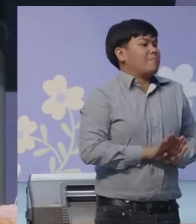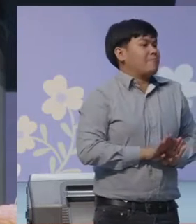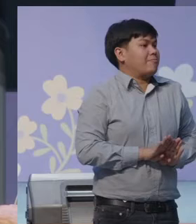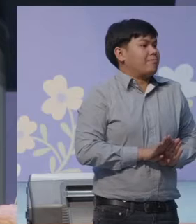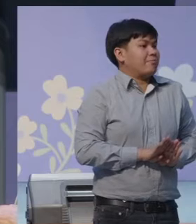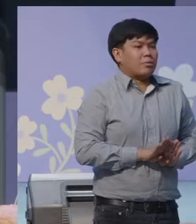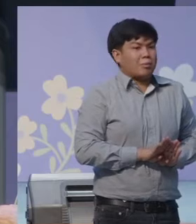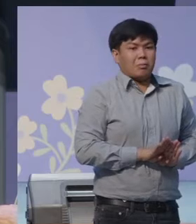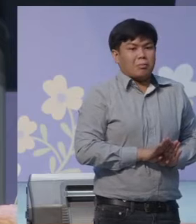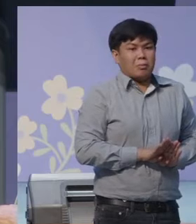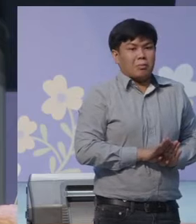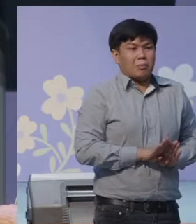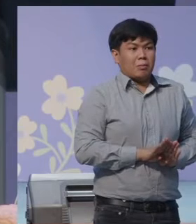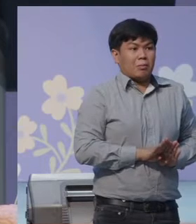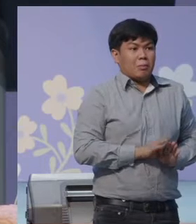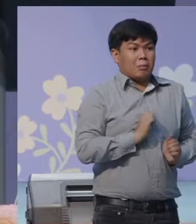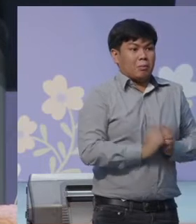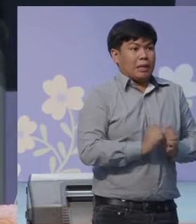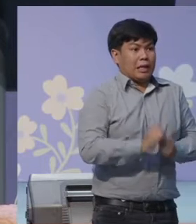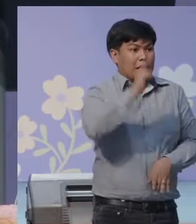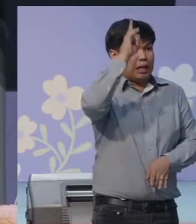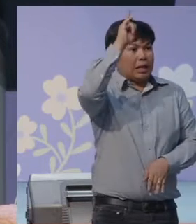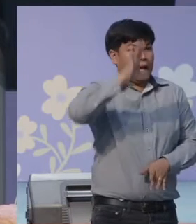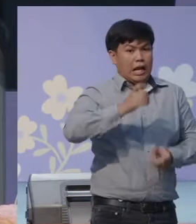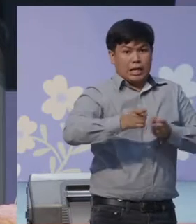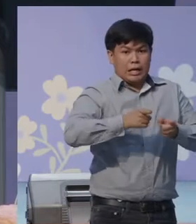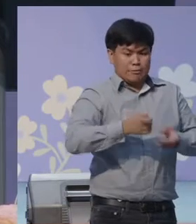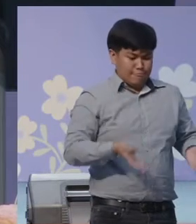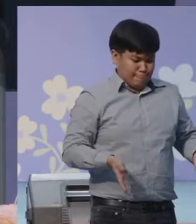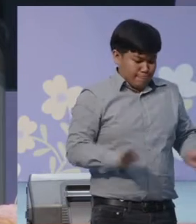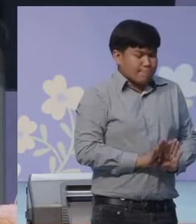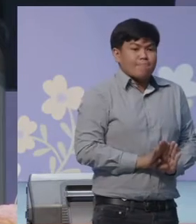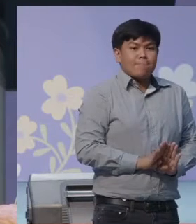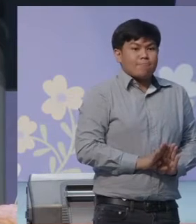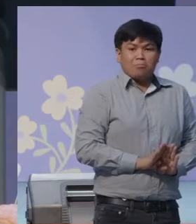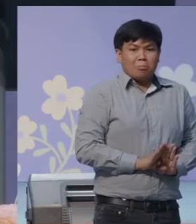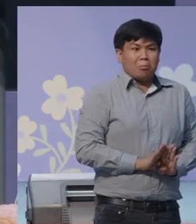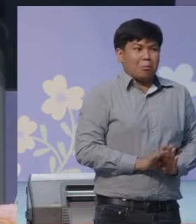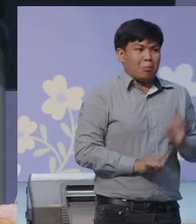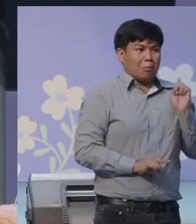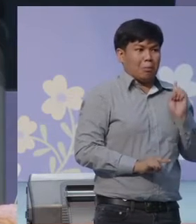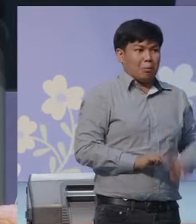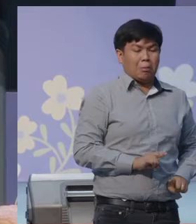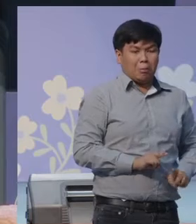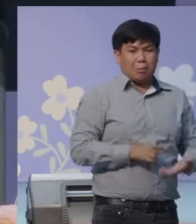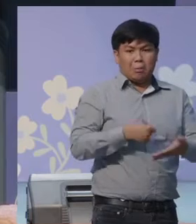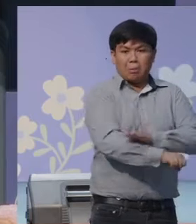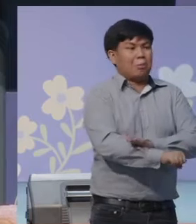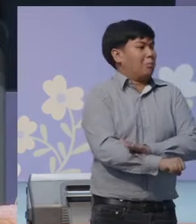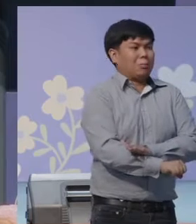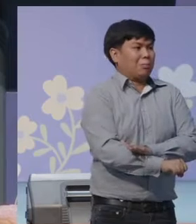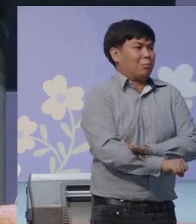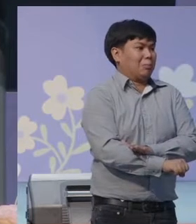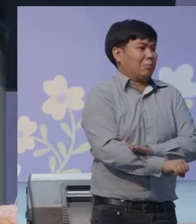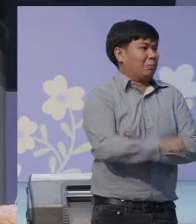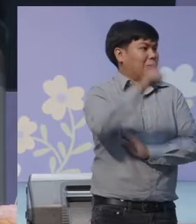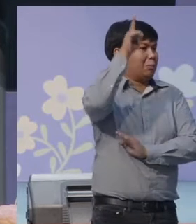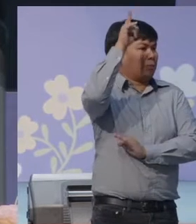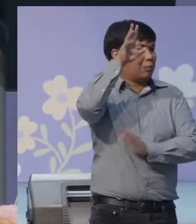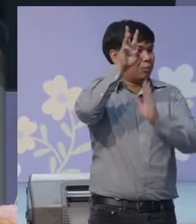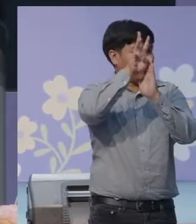ni Hana. In other words, dahil sa Panginoon, kaya hindi magkaanak si